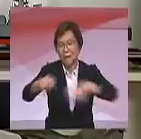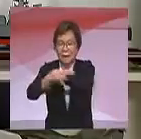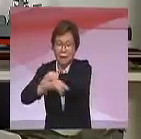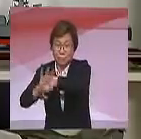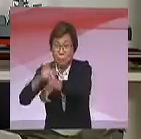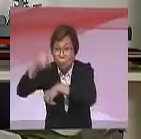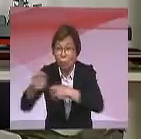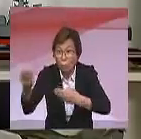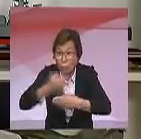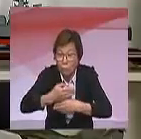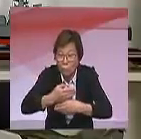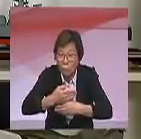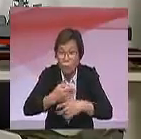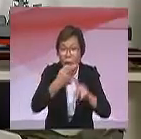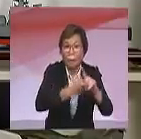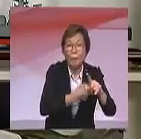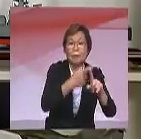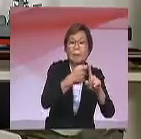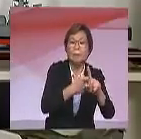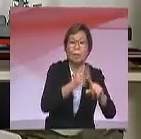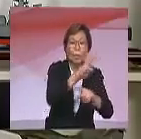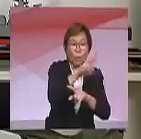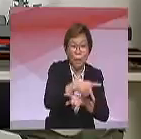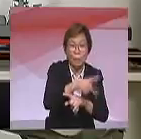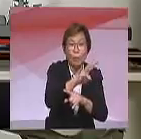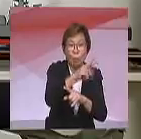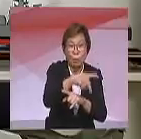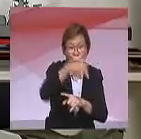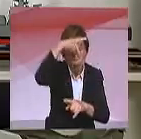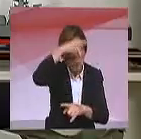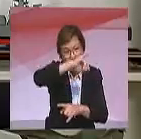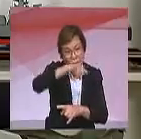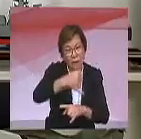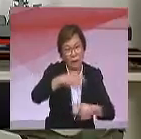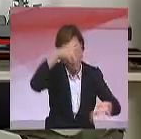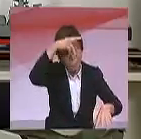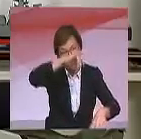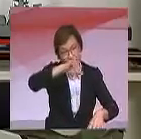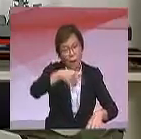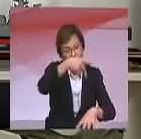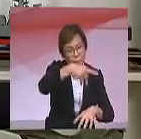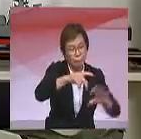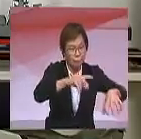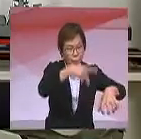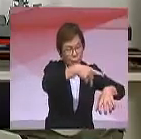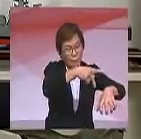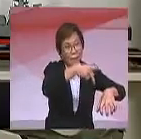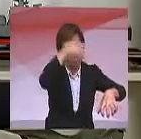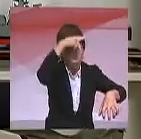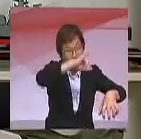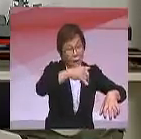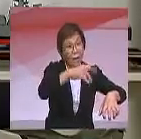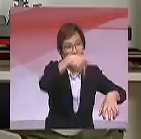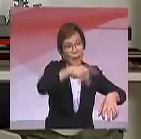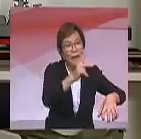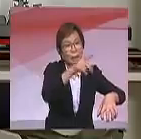kuarantin ke? Yang balik daripada wilayah Persekutuan, Putrajaya dah diisytiharkan PKPB, kena kuarantin ke? Sebab